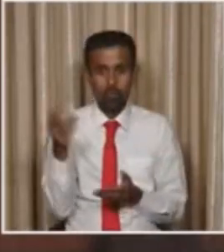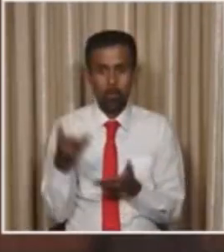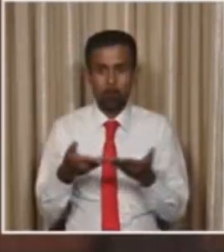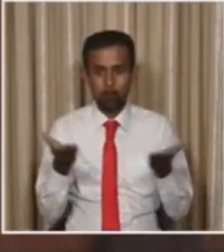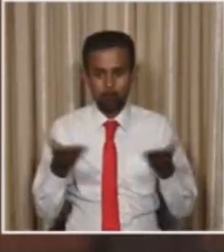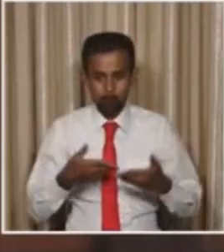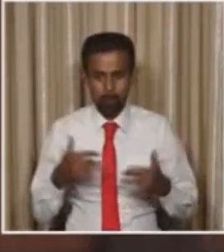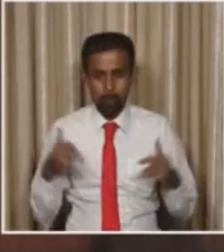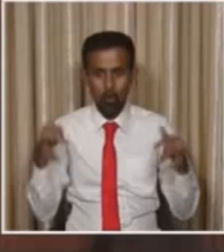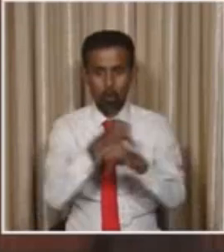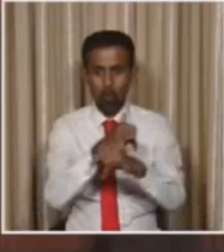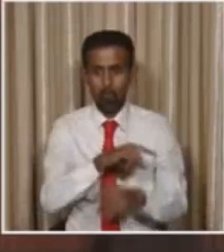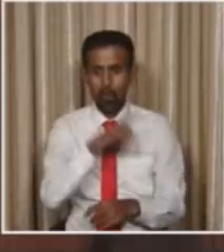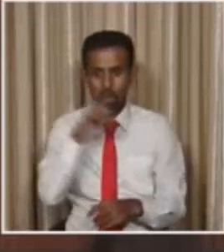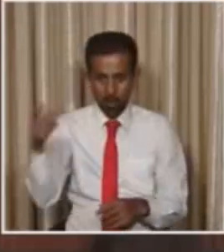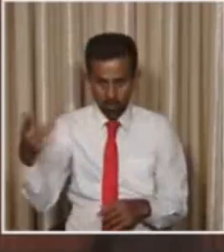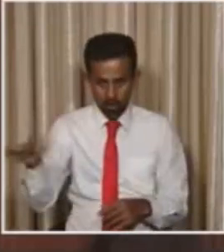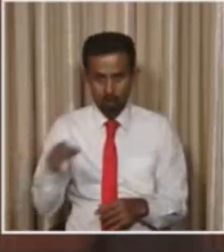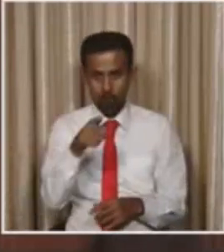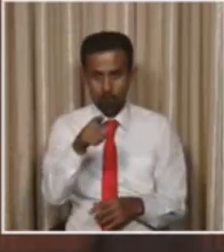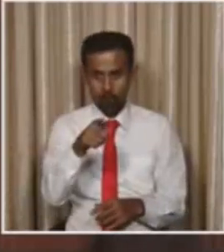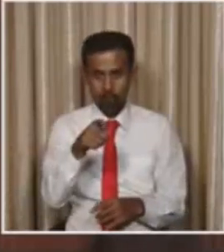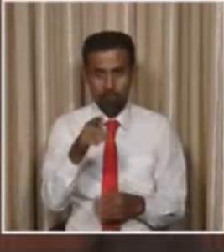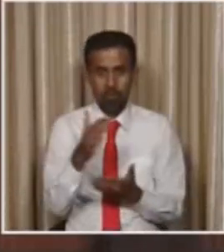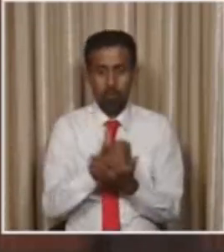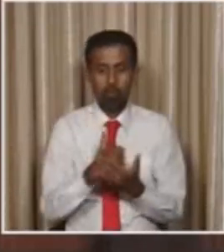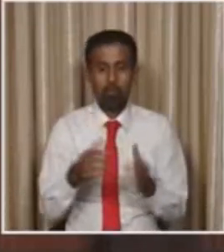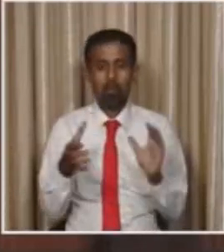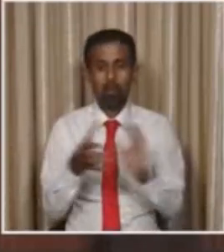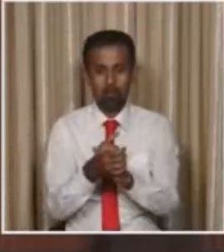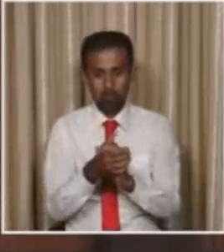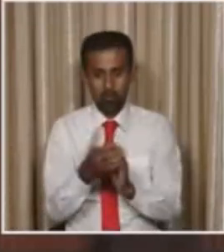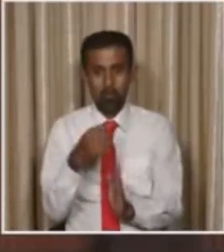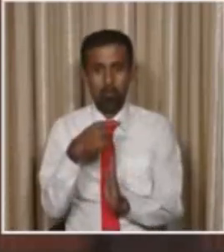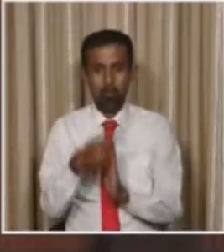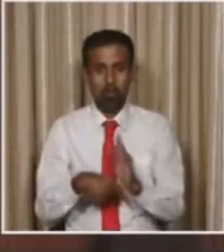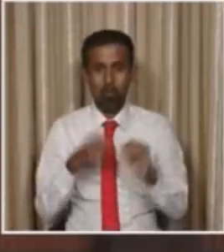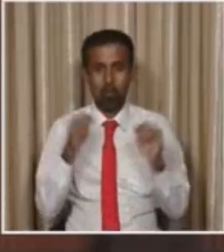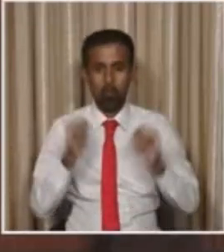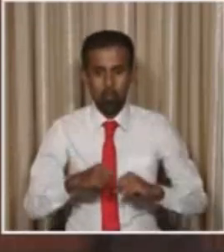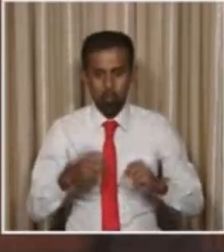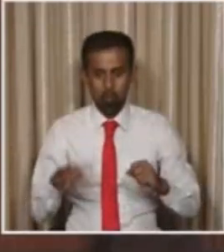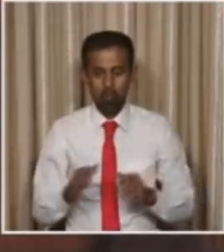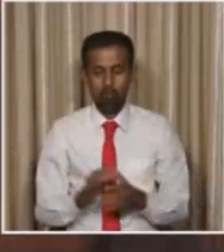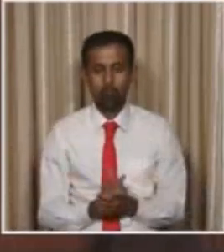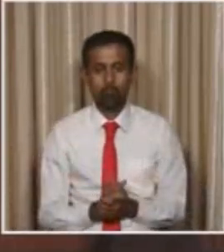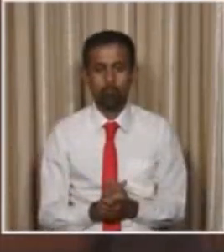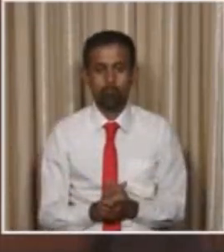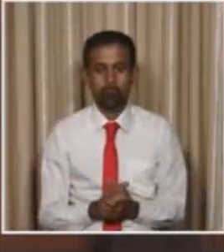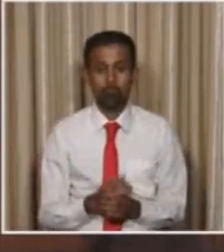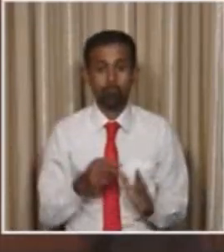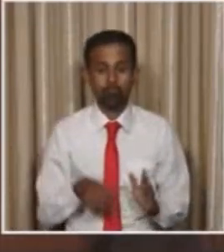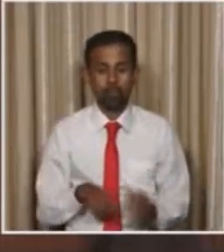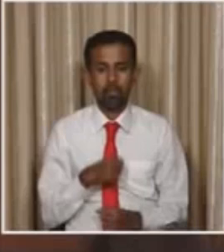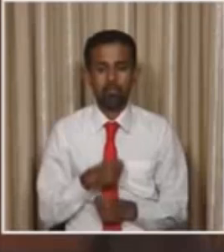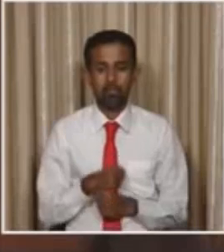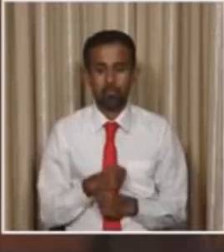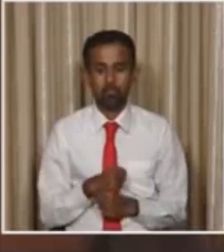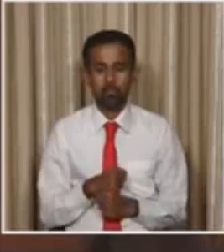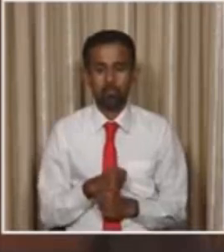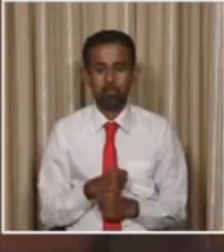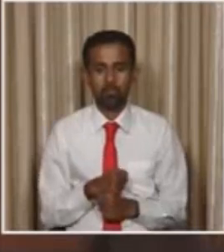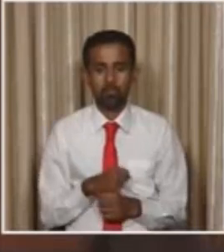நீங்கள் அனைவரும் இணைந்துதான் இந்த நாட்டை இந்த பங்களோத்திலேக்கு உள்ளாக்குனீர்கள். இன்று இந்த அரசாங்கத்தினுடைய ஒரு பிரச்சனையாக